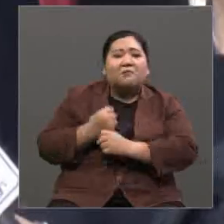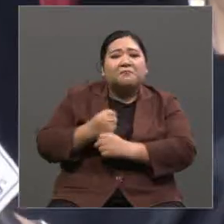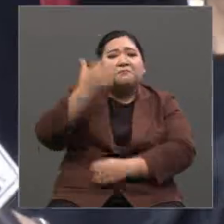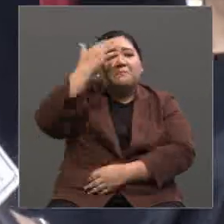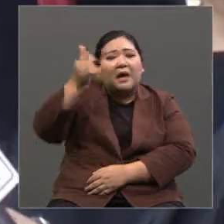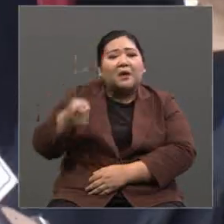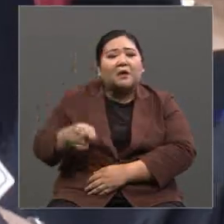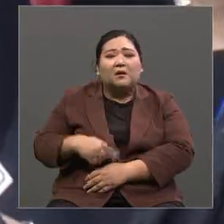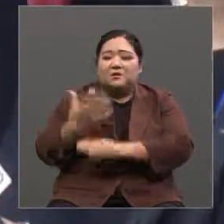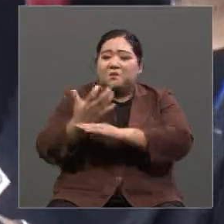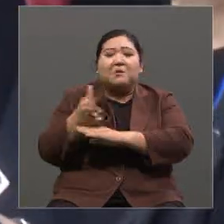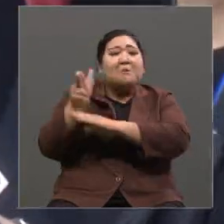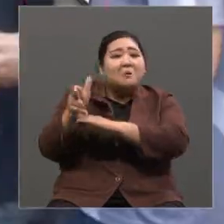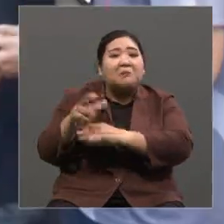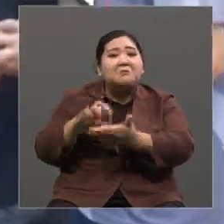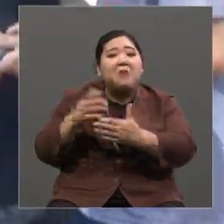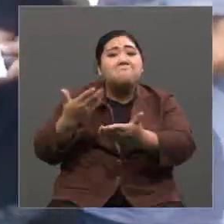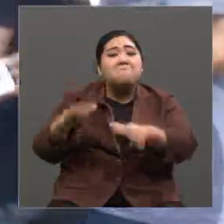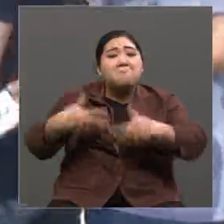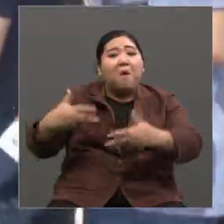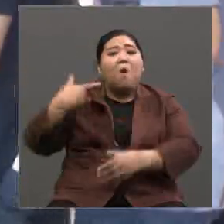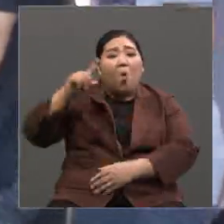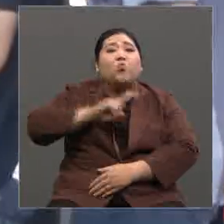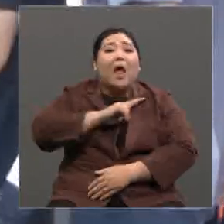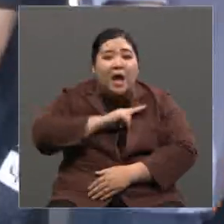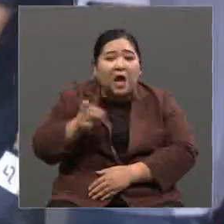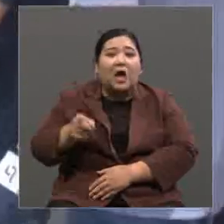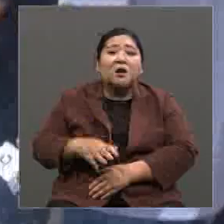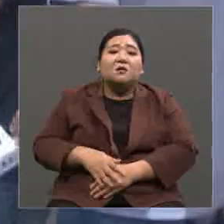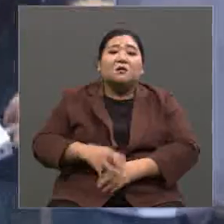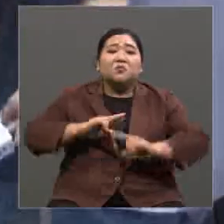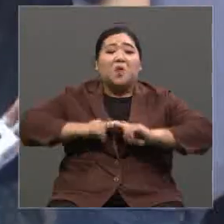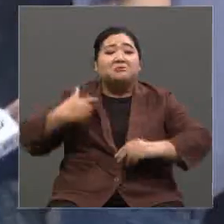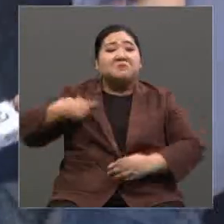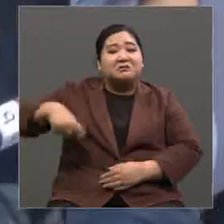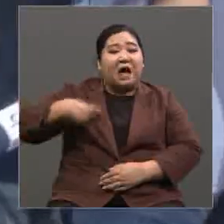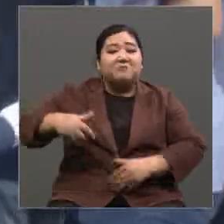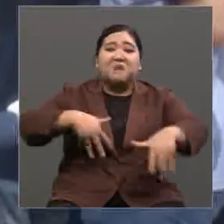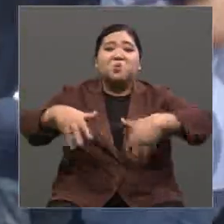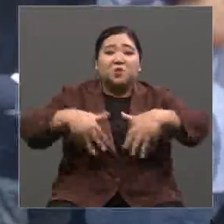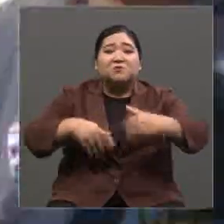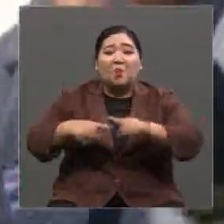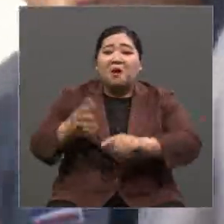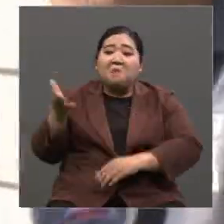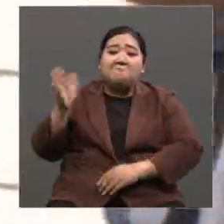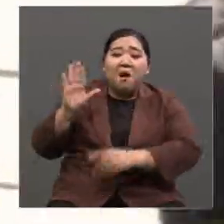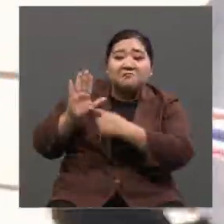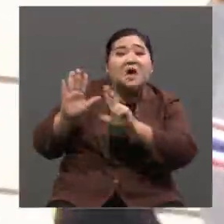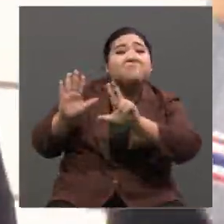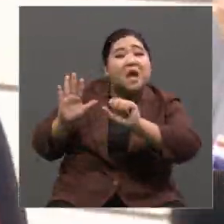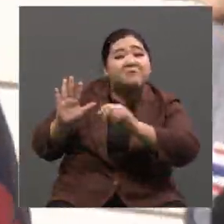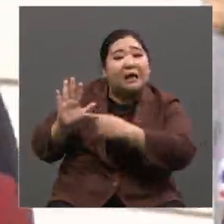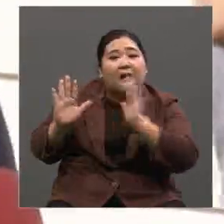การใช้สื่อเป็นเครื่องมือหาผลประโยชน์ทั้งๆที่ยกตัวเองว่าเป็นทนายประชาชนไม่ใช่วิถีของ